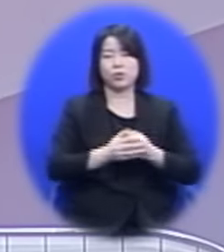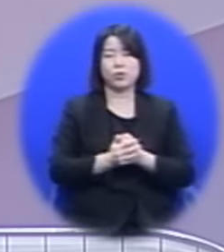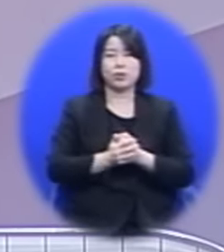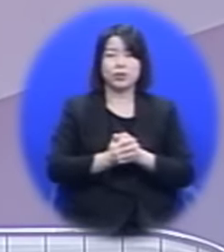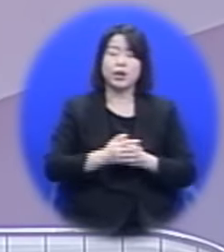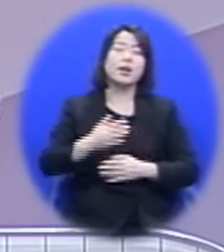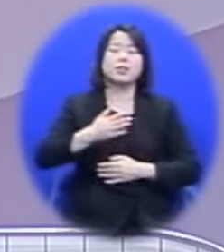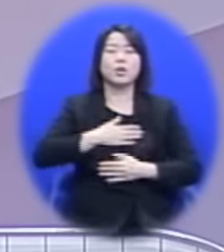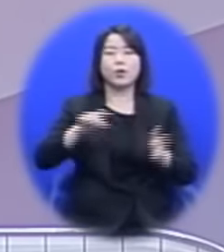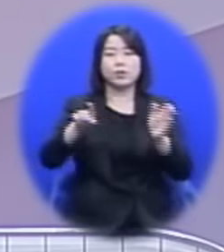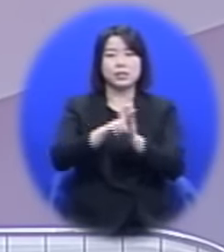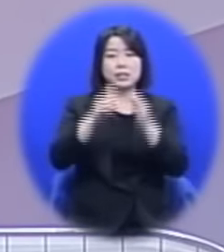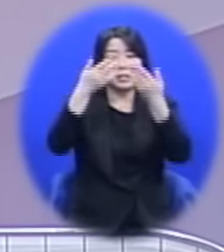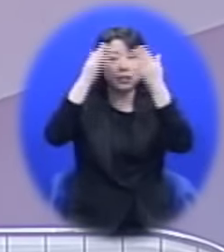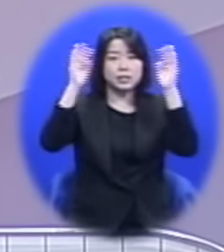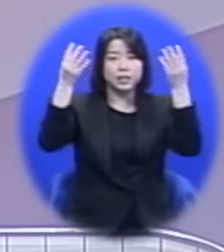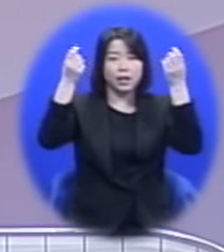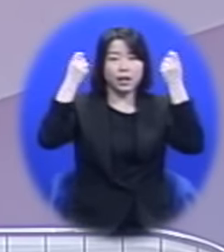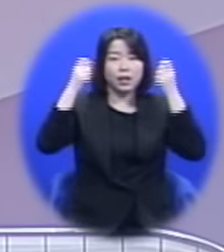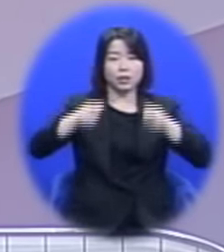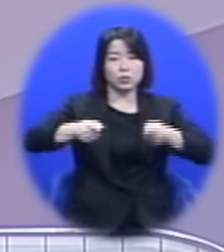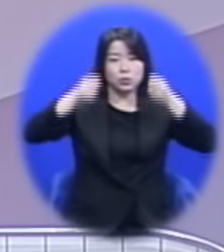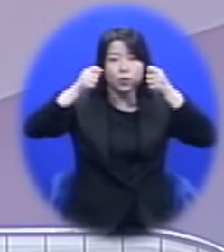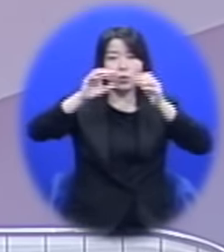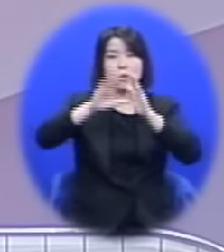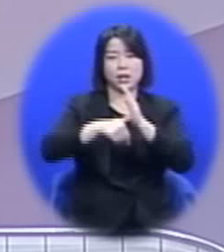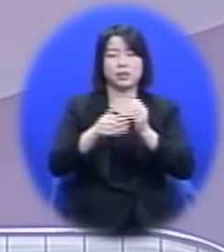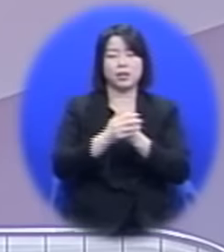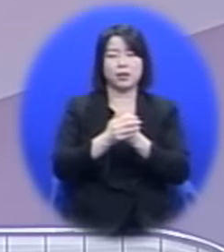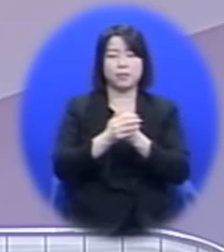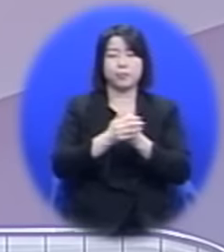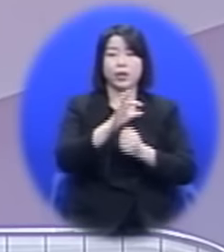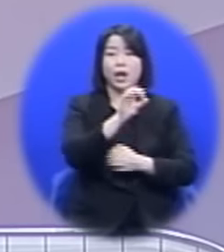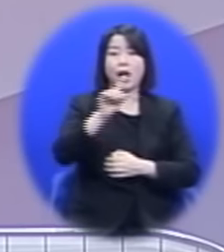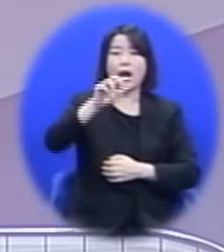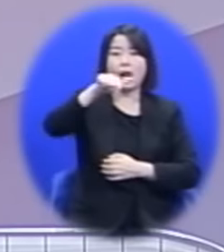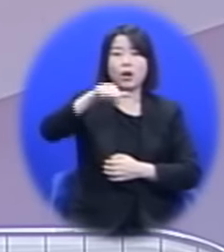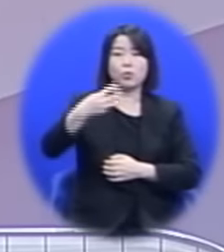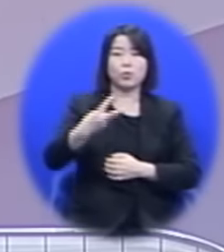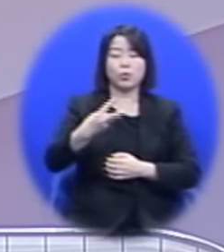저는 신학교를 졸업할 때 아굴골짝 빈들에도